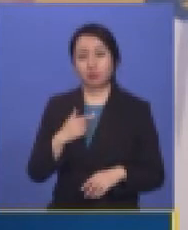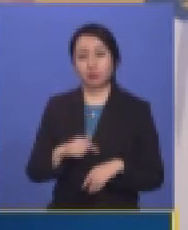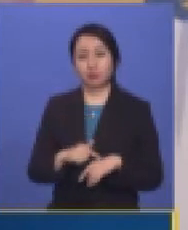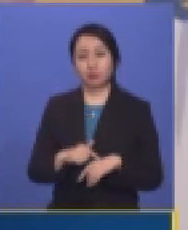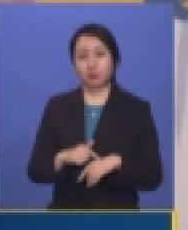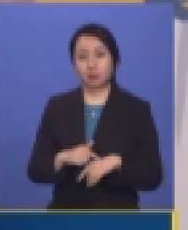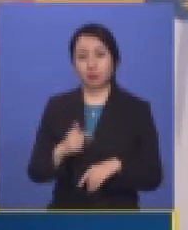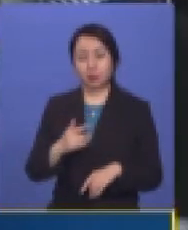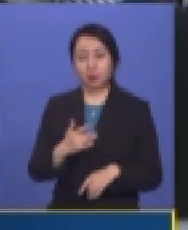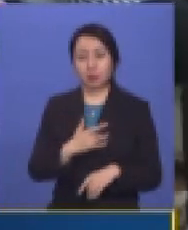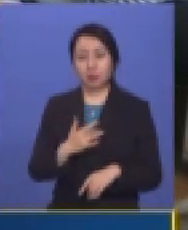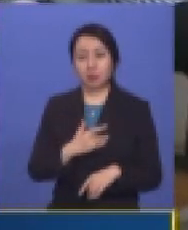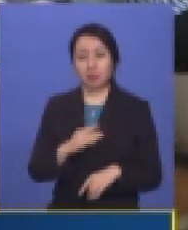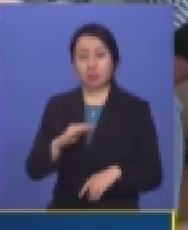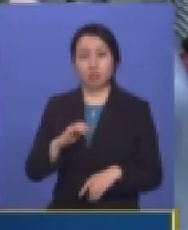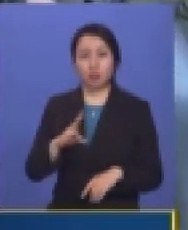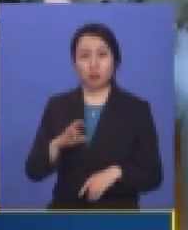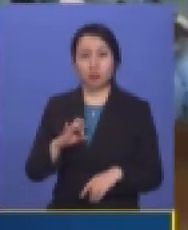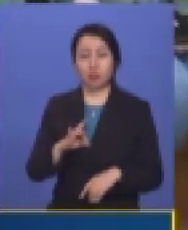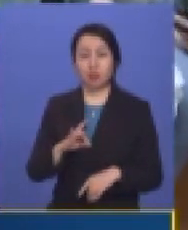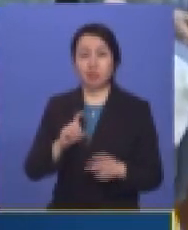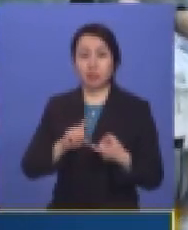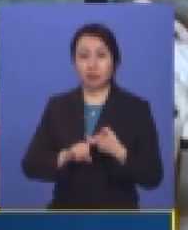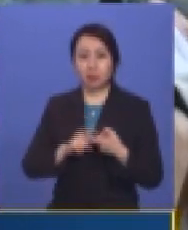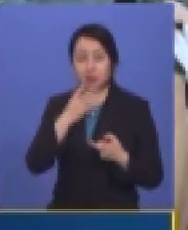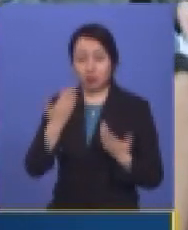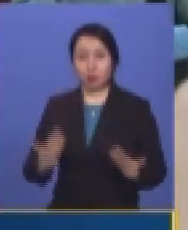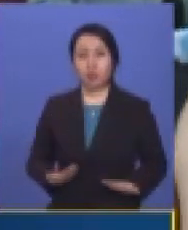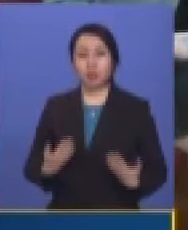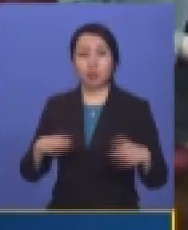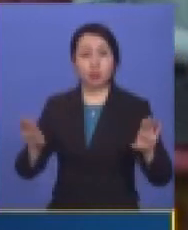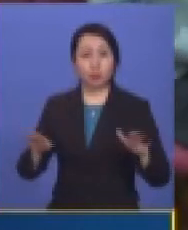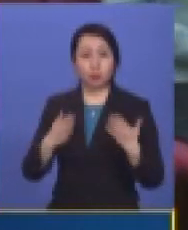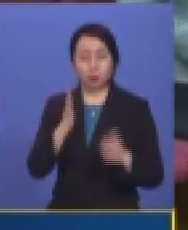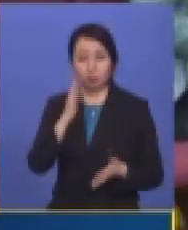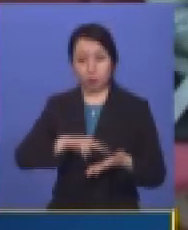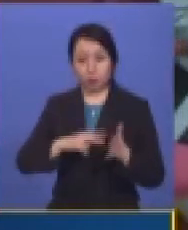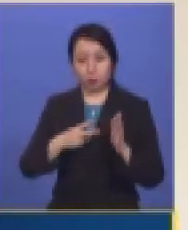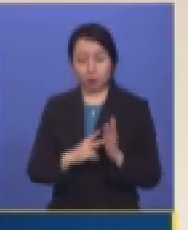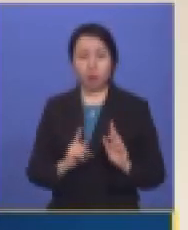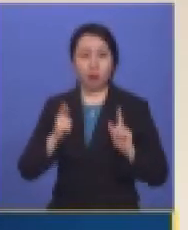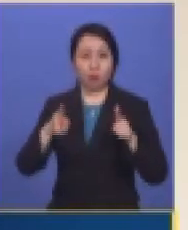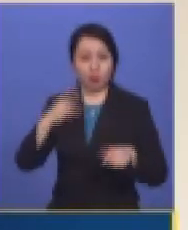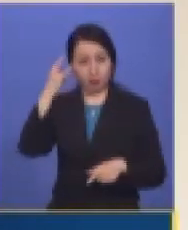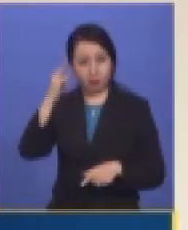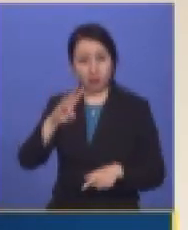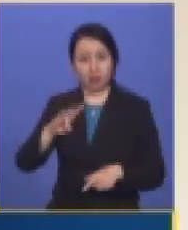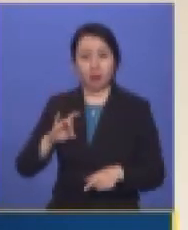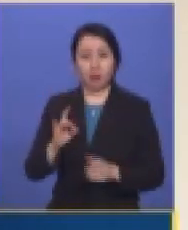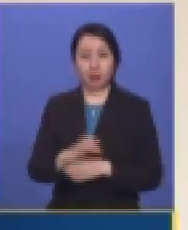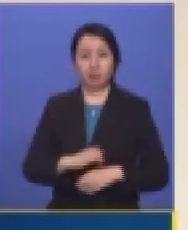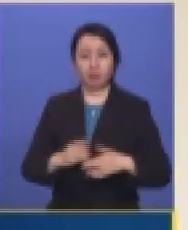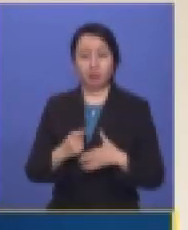затронуло мое сердце. Жанна Мурзак прочно связала свою жизнь с музыкой. В будущем она планирует поступить в Казахскую национальную